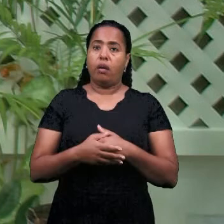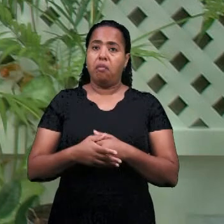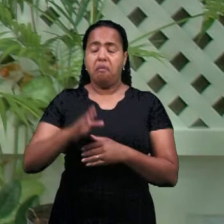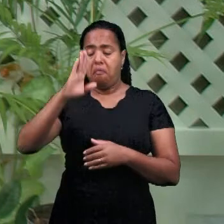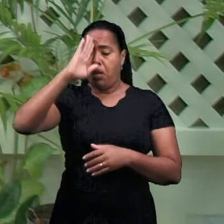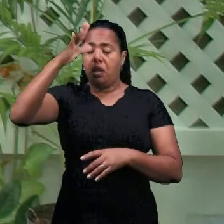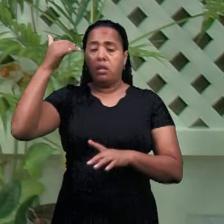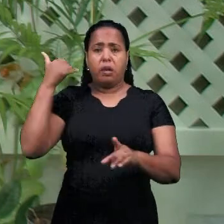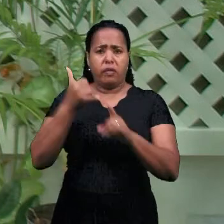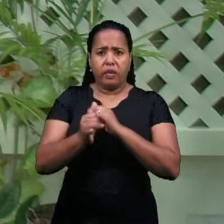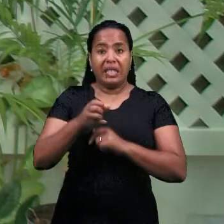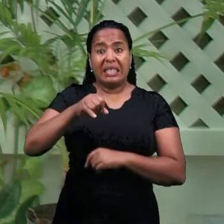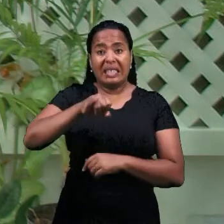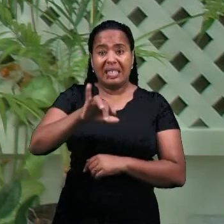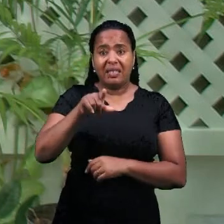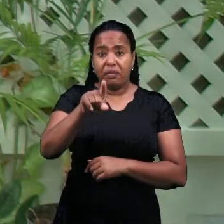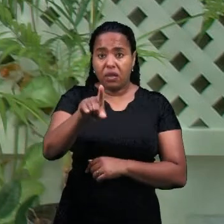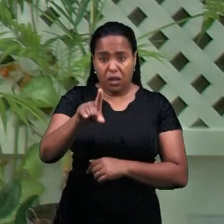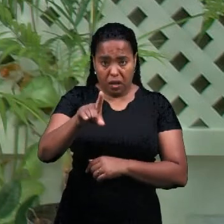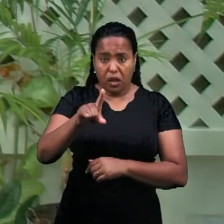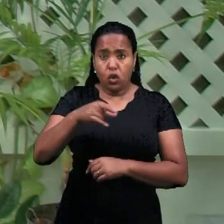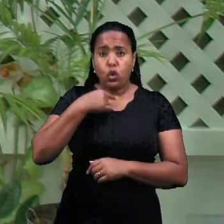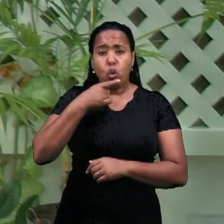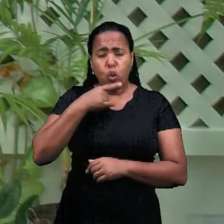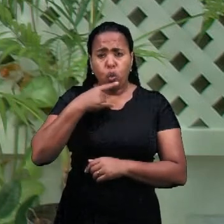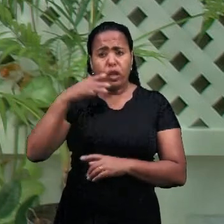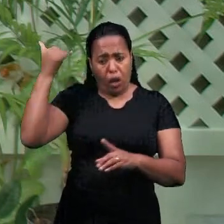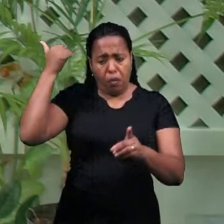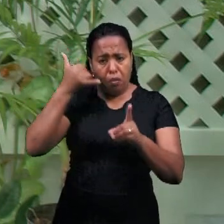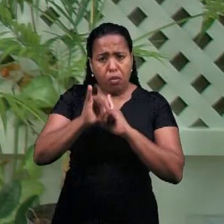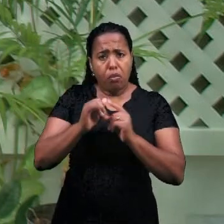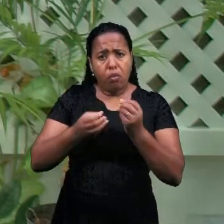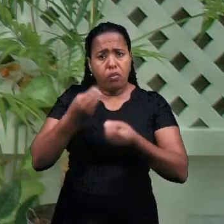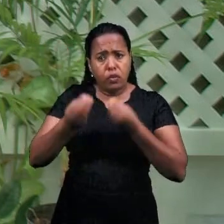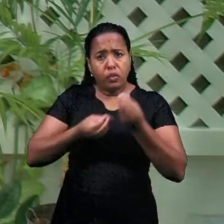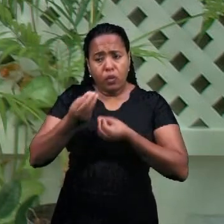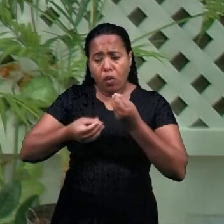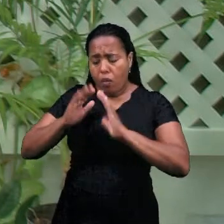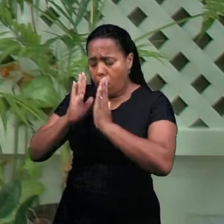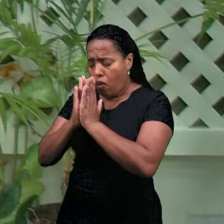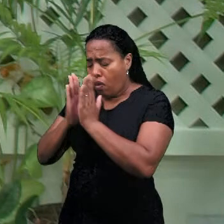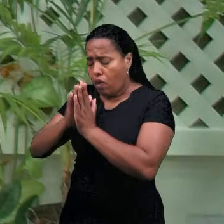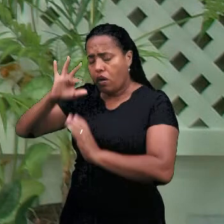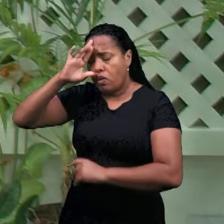un doute? Donc, prophétise, va au pied du Seigneur.